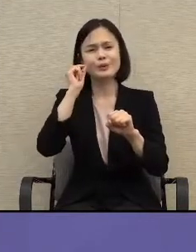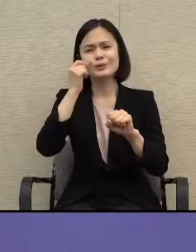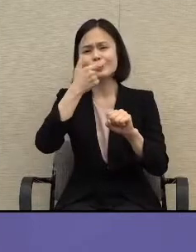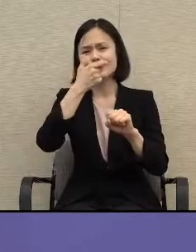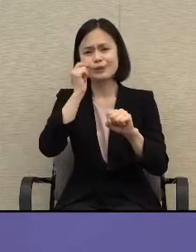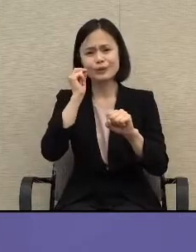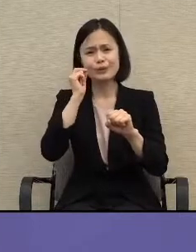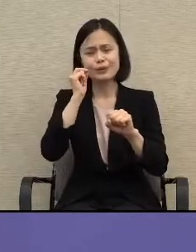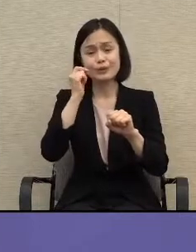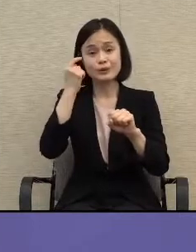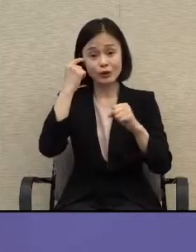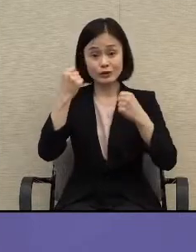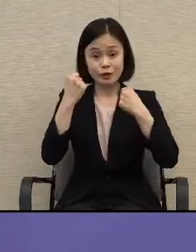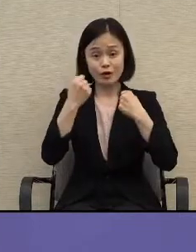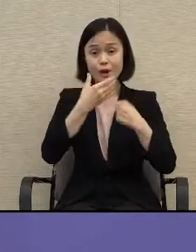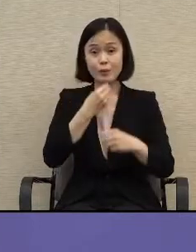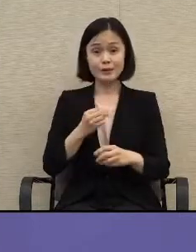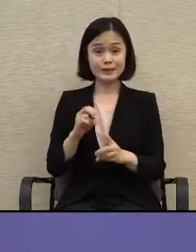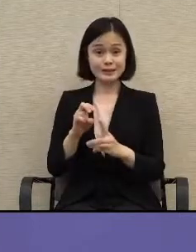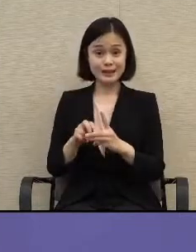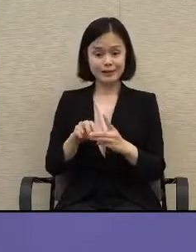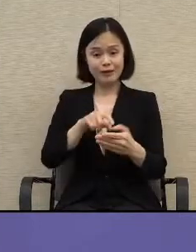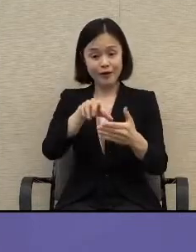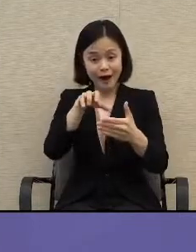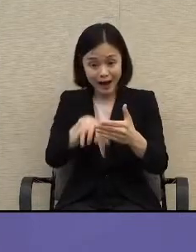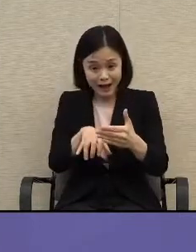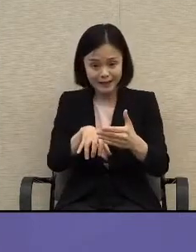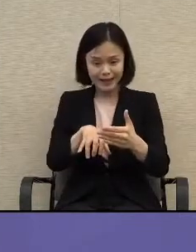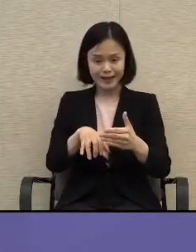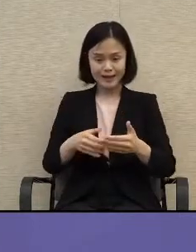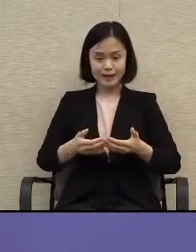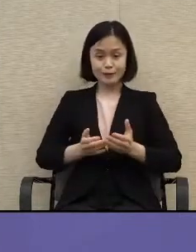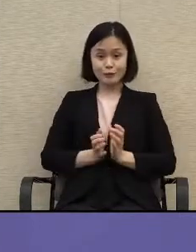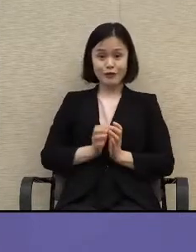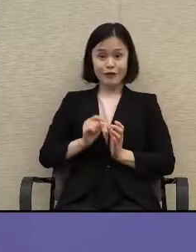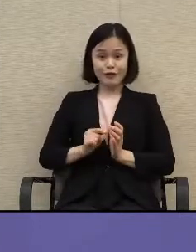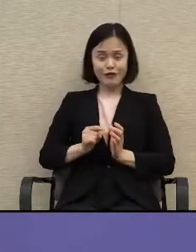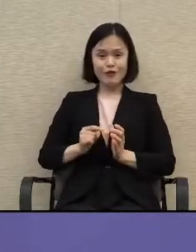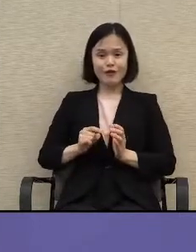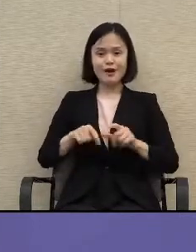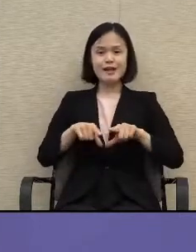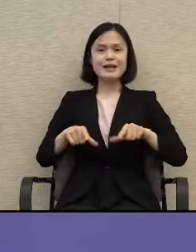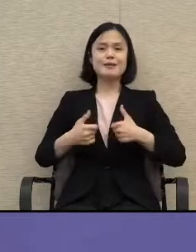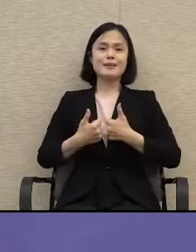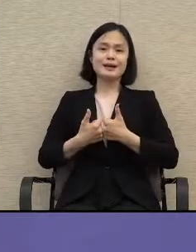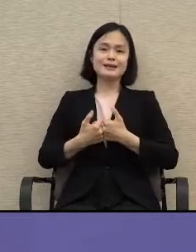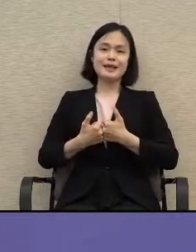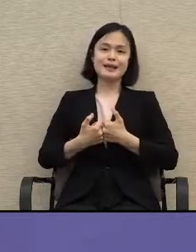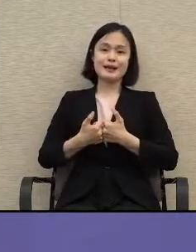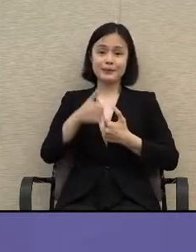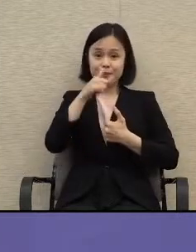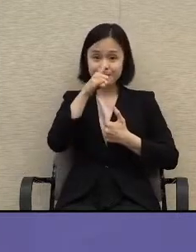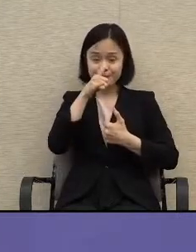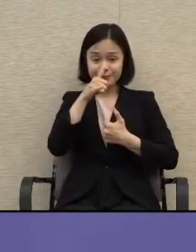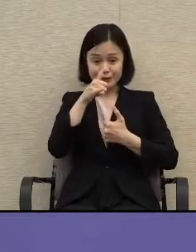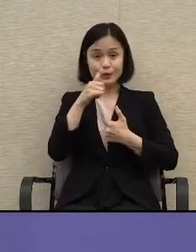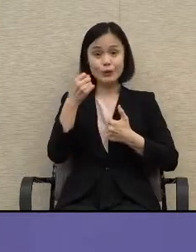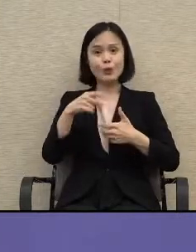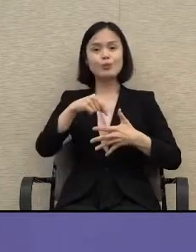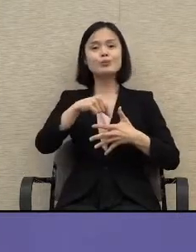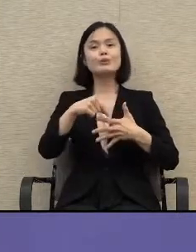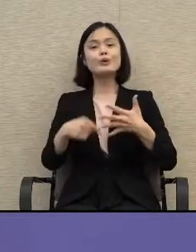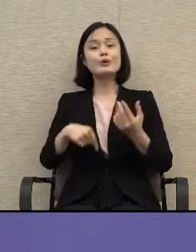없고, 정신복지센터 안에 일반 상담이라는 사업이 있고 프로그램이 있고, 그 프로그램 안에서 이제 저희